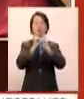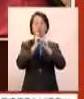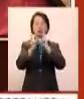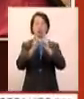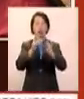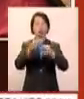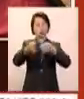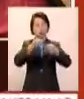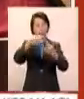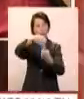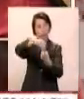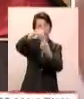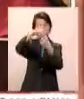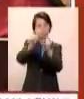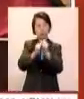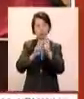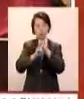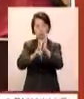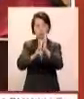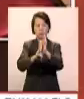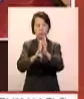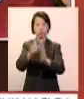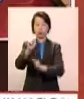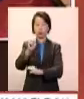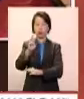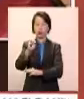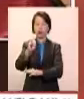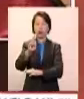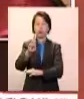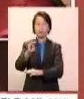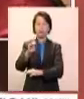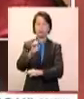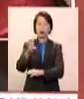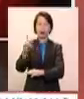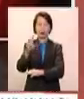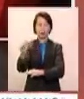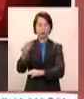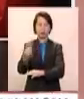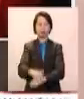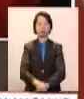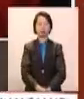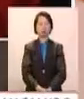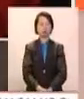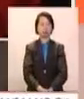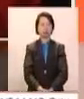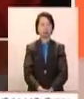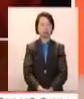sesi taklimat khas bersama perwakilan sayap Armada hari ini. Berikut intipatinya.